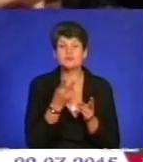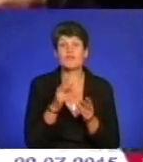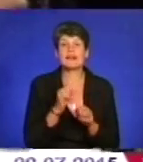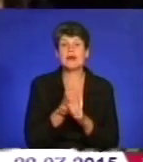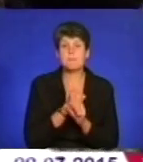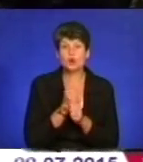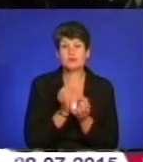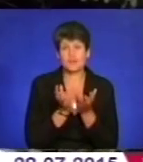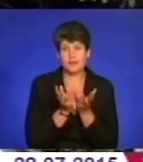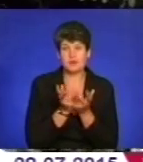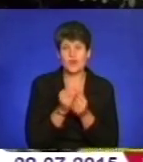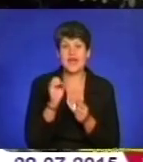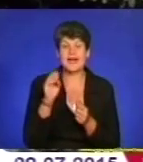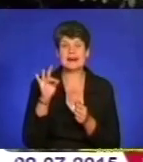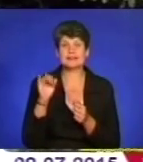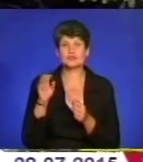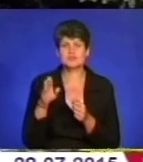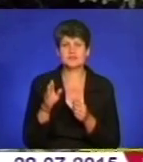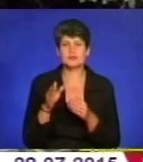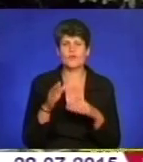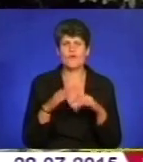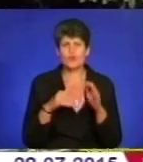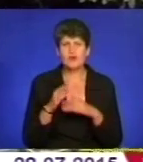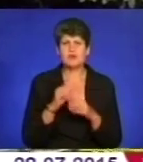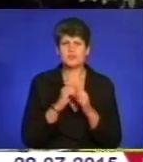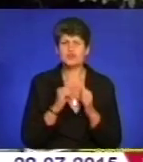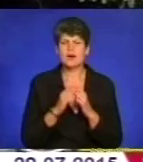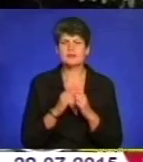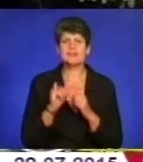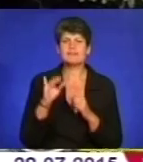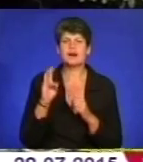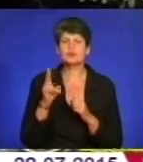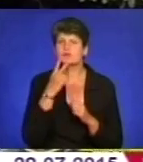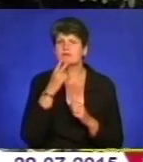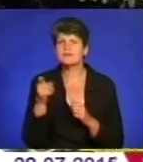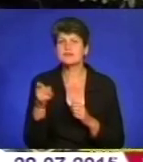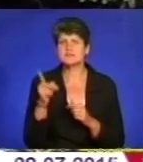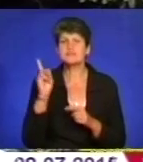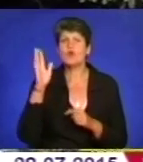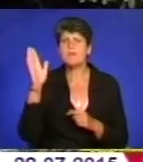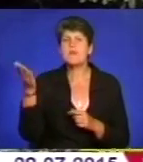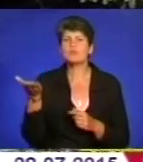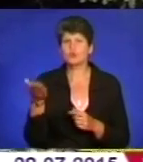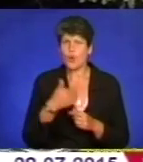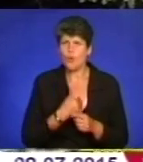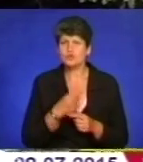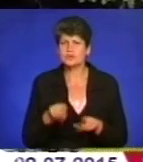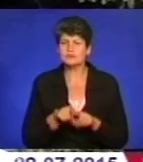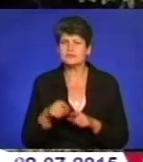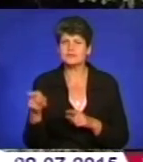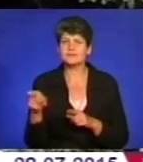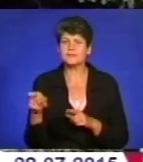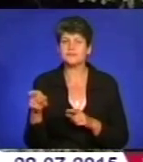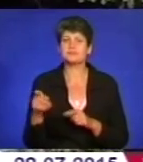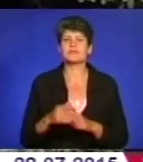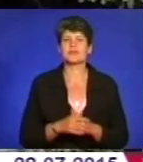там рахують еритроцити, навіть так вручну досить часто. І казали: Іванко, дивися, подумай, це твоє майбутнє. От хочеш такого майбутнього? Ну,